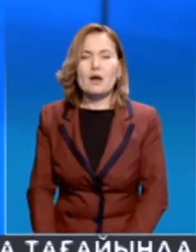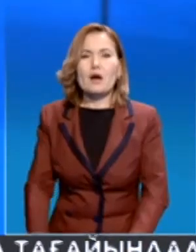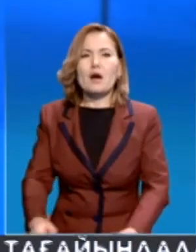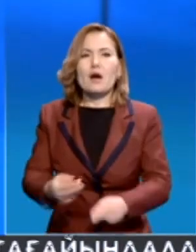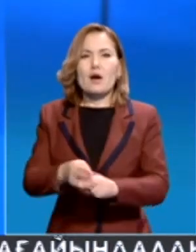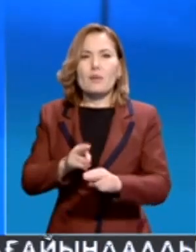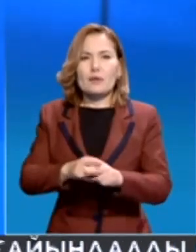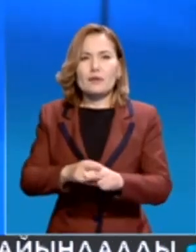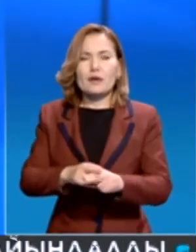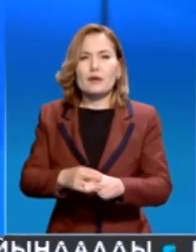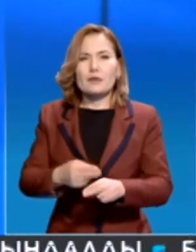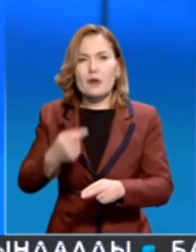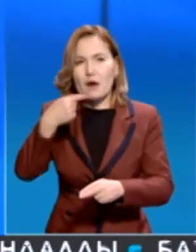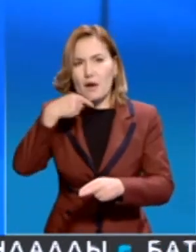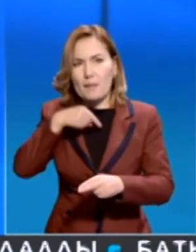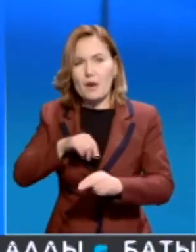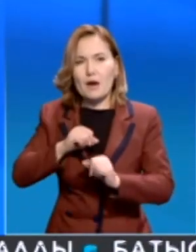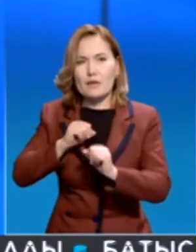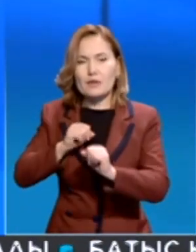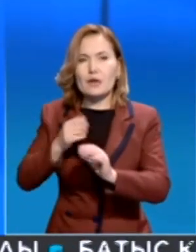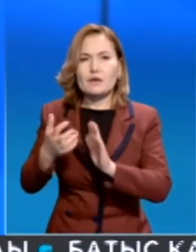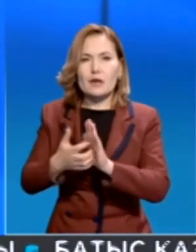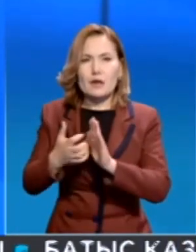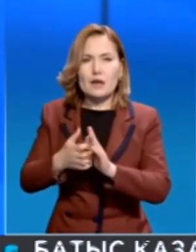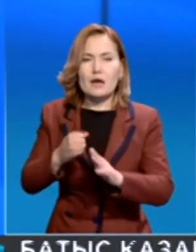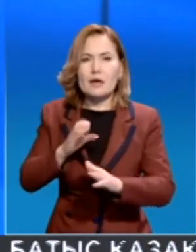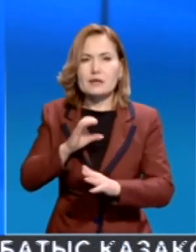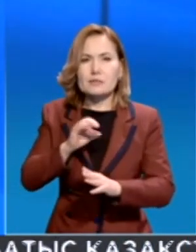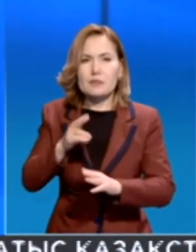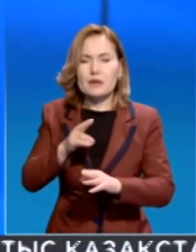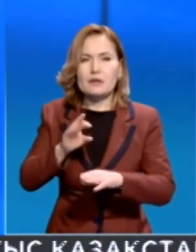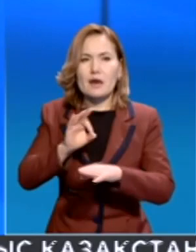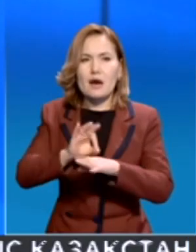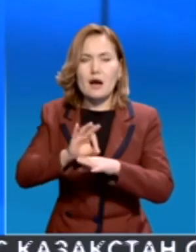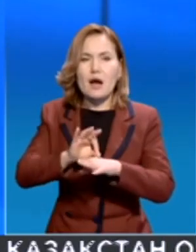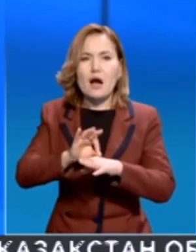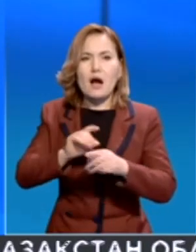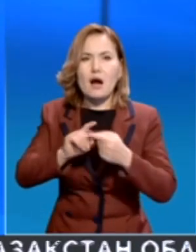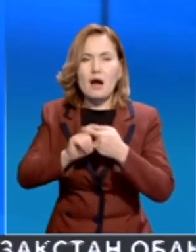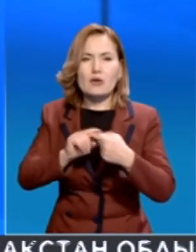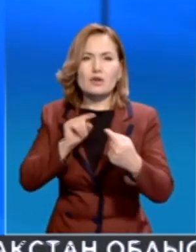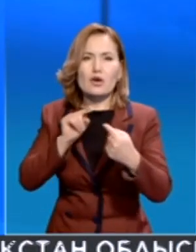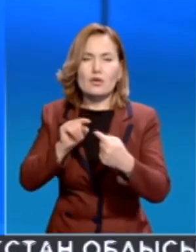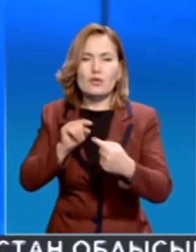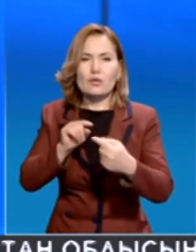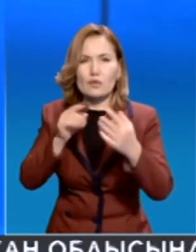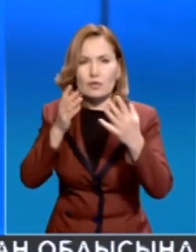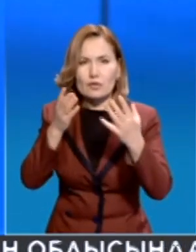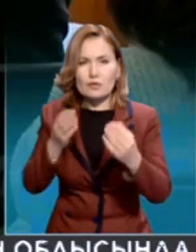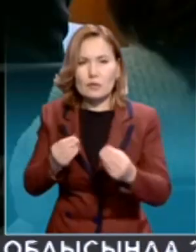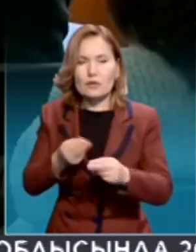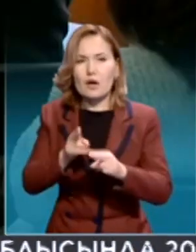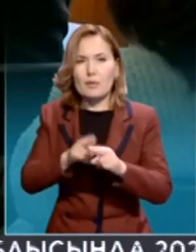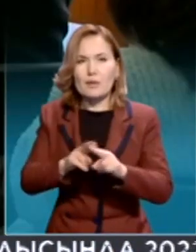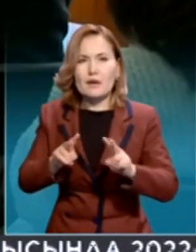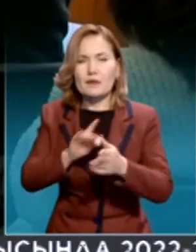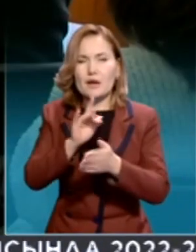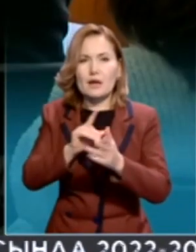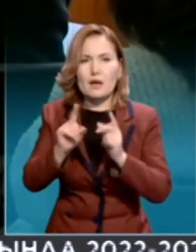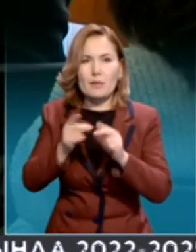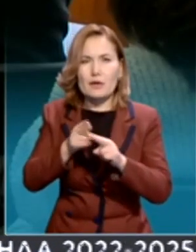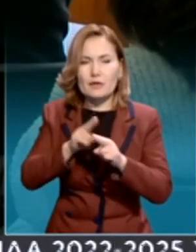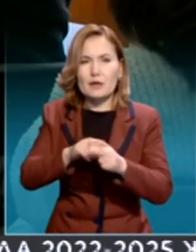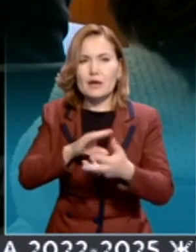Бүгін жүре пайда болған иммун тапшылығы синдромына, яғни СПИДке қарсы күрес күні осыған орай Астанада баспасөз мәслихаты өтті.